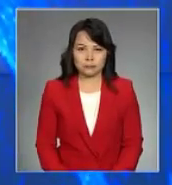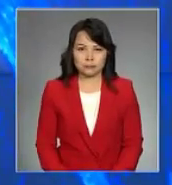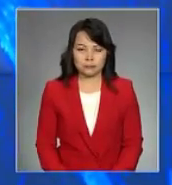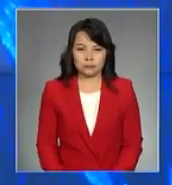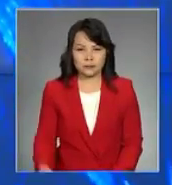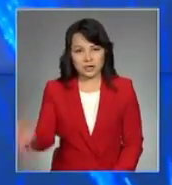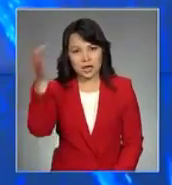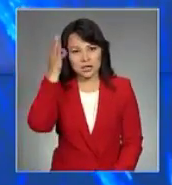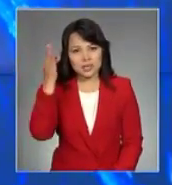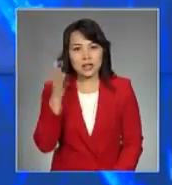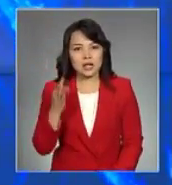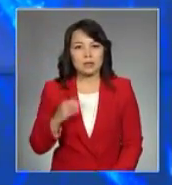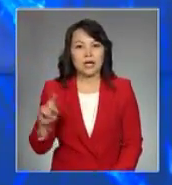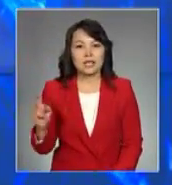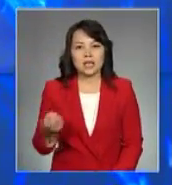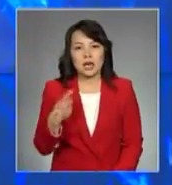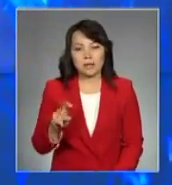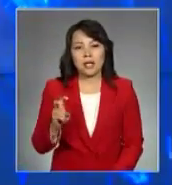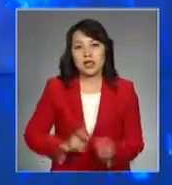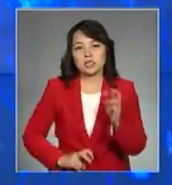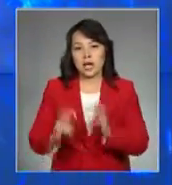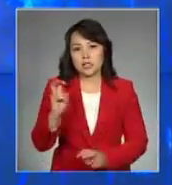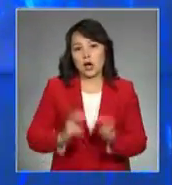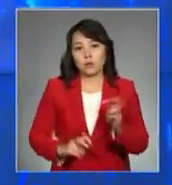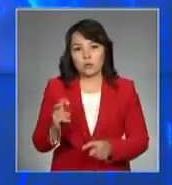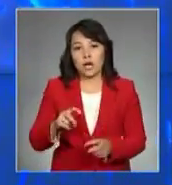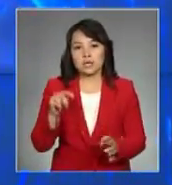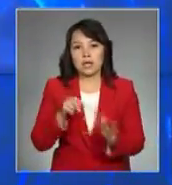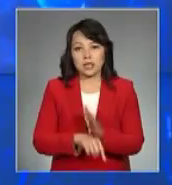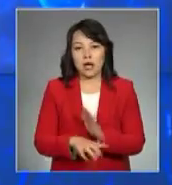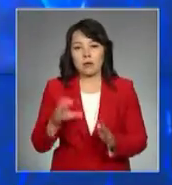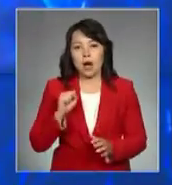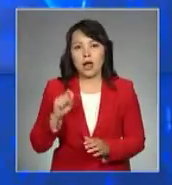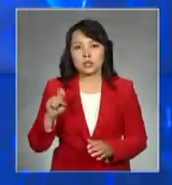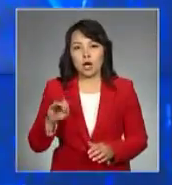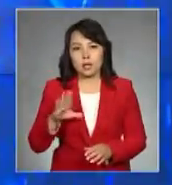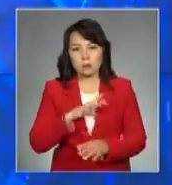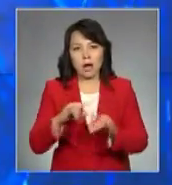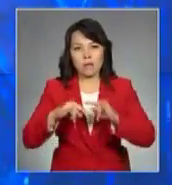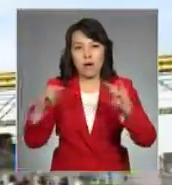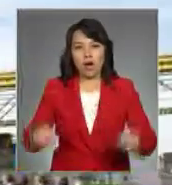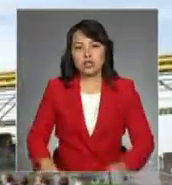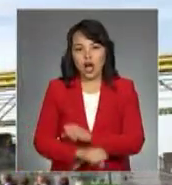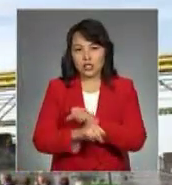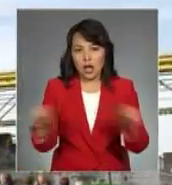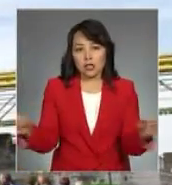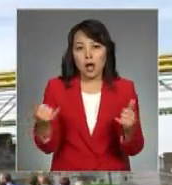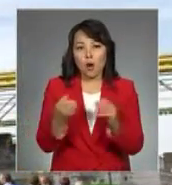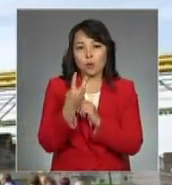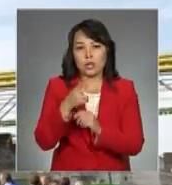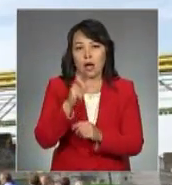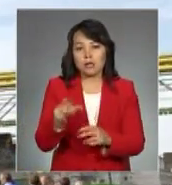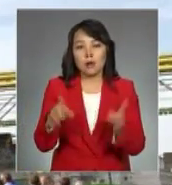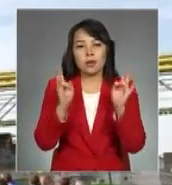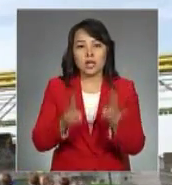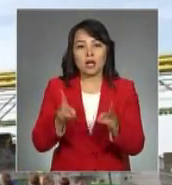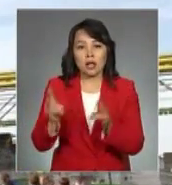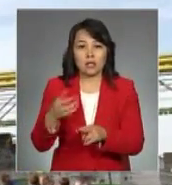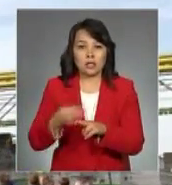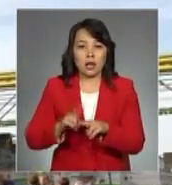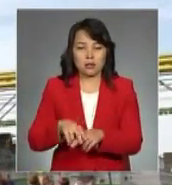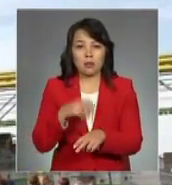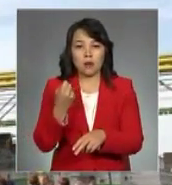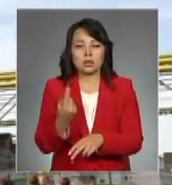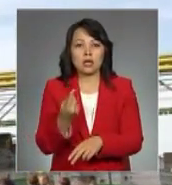Хабарымызды жаһан жаңалықтарымен жалғастырамыз. Германияда химиялық зауытта ішінде азот бар бак жарылды. Салдарынан 12 адам жараланған. Дәрігерлер